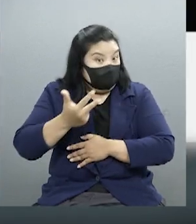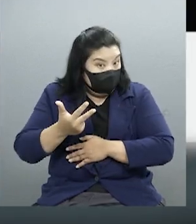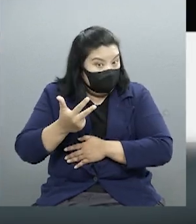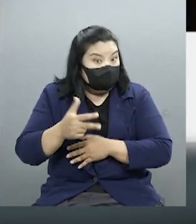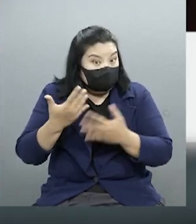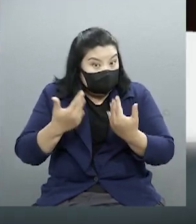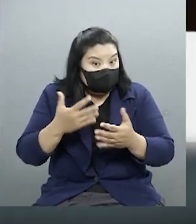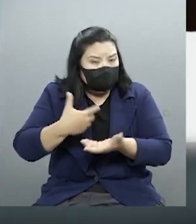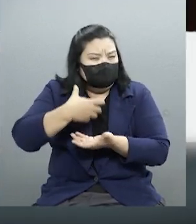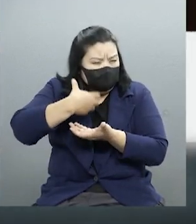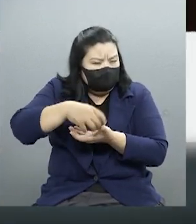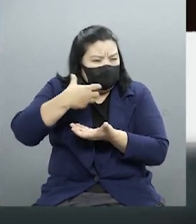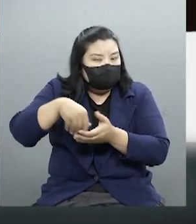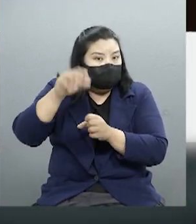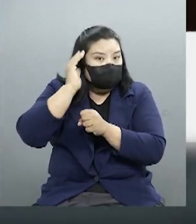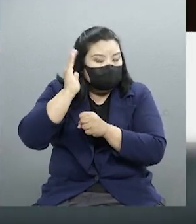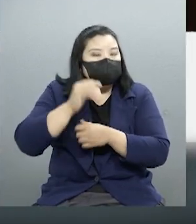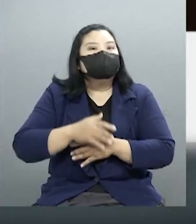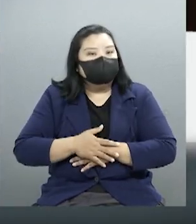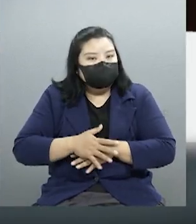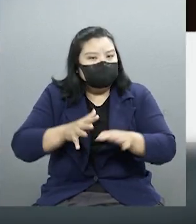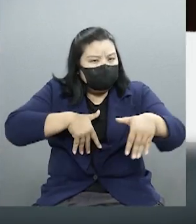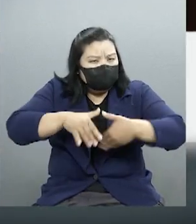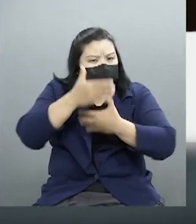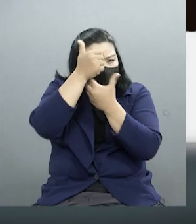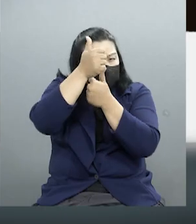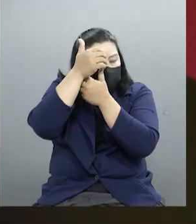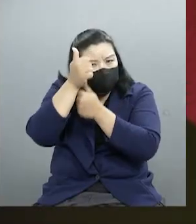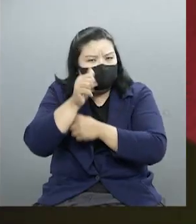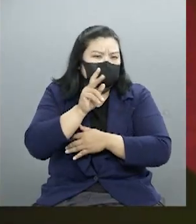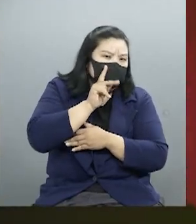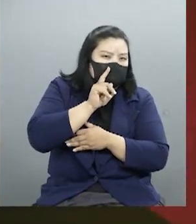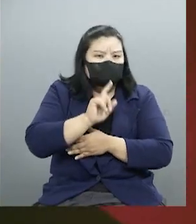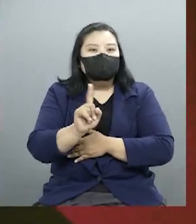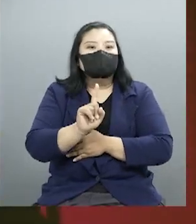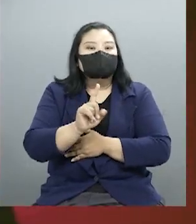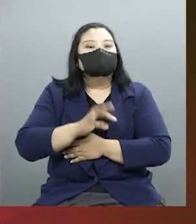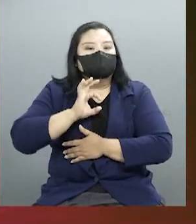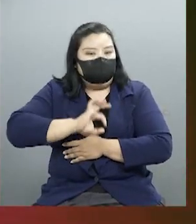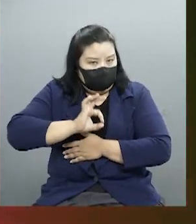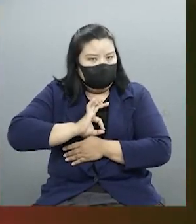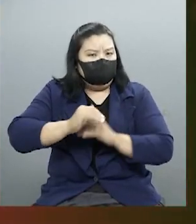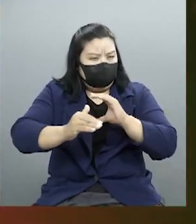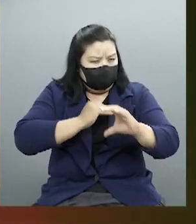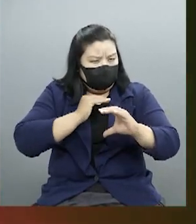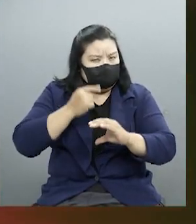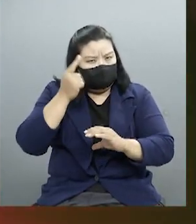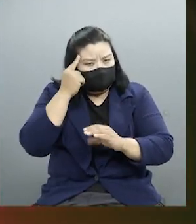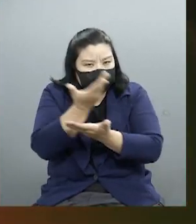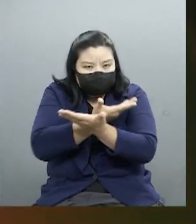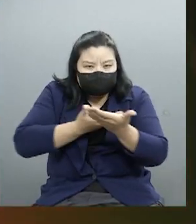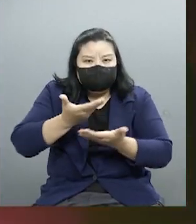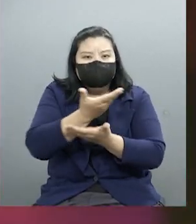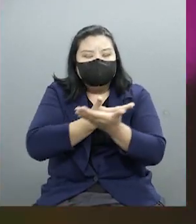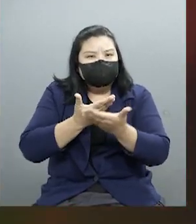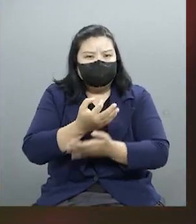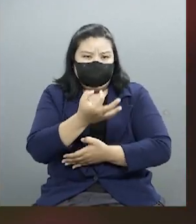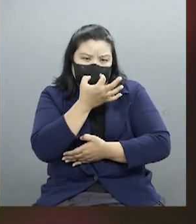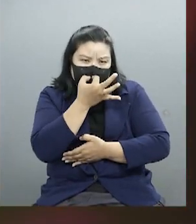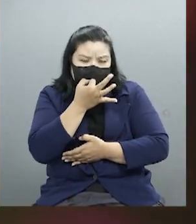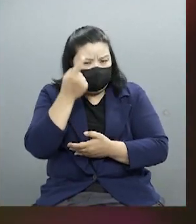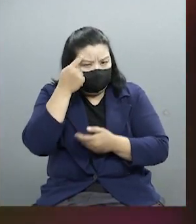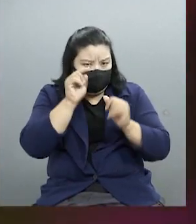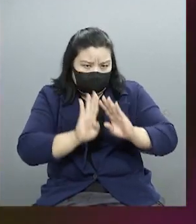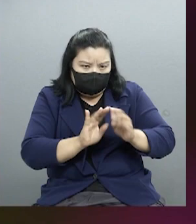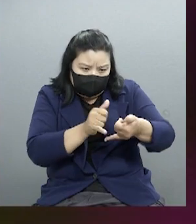PBS ครับหลังจากข่าวนี้ออกอากาศไปก็ได้รับความสนใจจากคุณผู้ชมหลายคนแสดงความคิดเห็นแลกเปลี่ยนมุมมองเกี่ยวกับอา